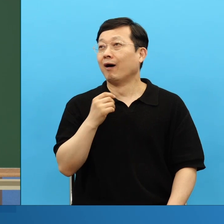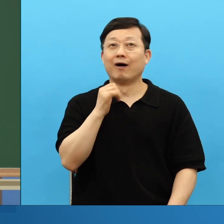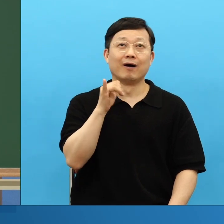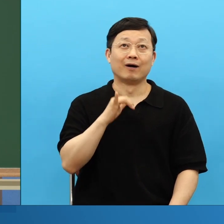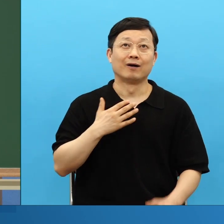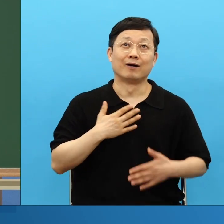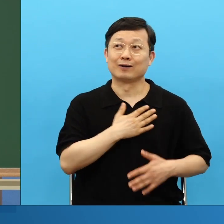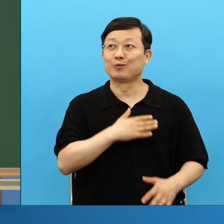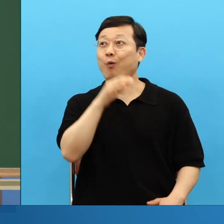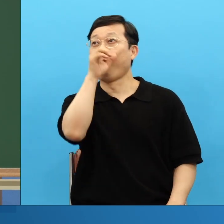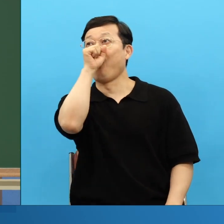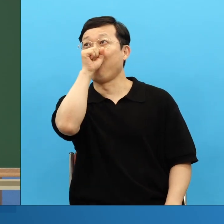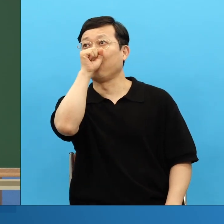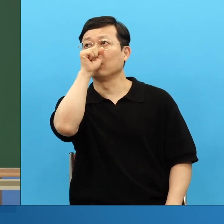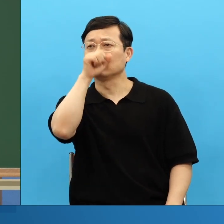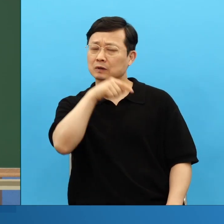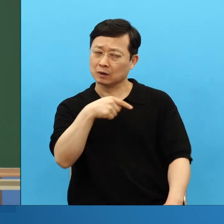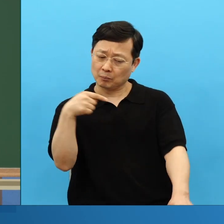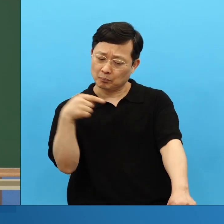하면서 계속